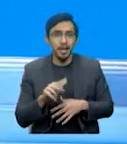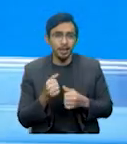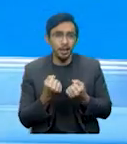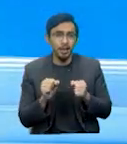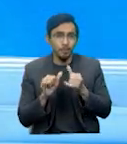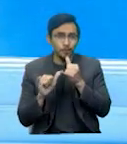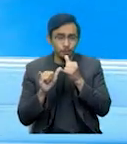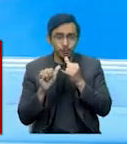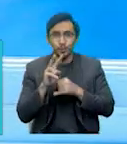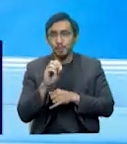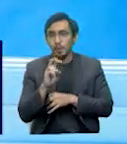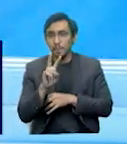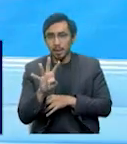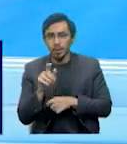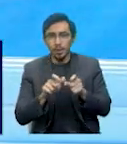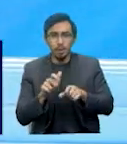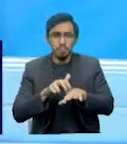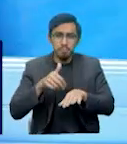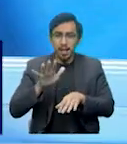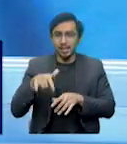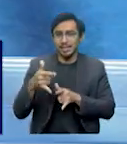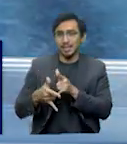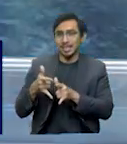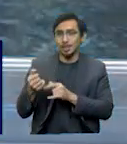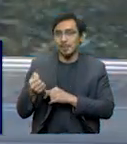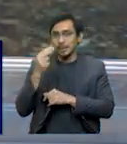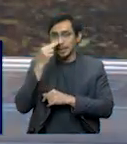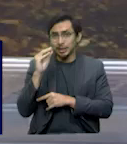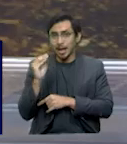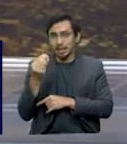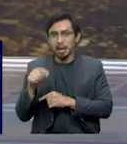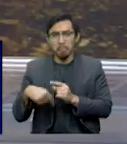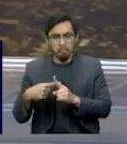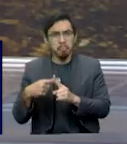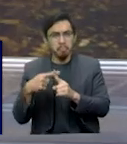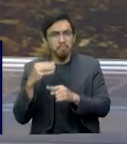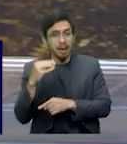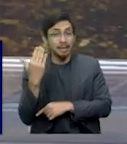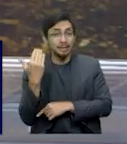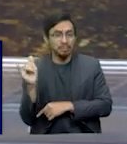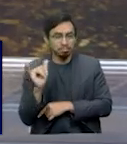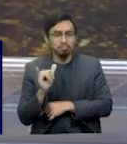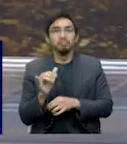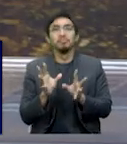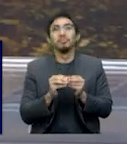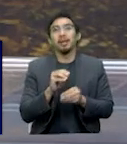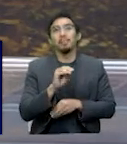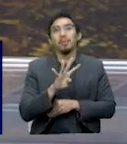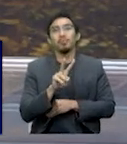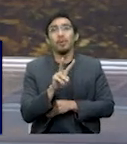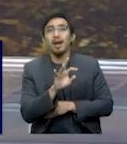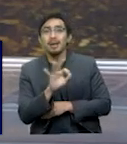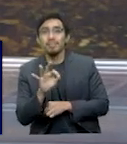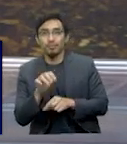Jelang libur tahun baru 2024, penumpang berangkat di stasiun Pasar Senen Jakarta Pusat juga kembali meningkat pagi tadi. Sebanyak 42.000